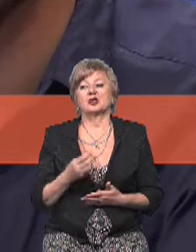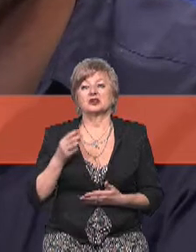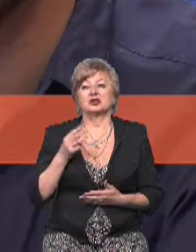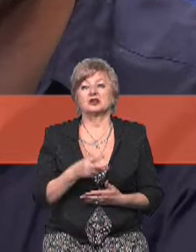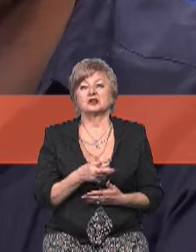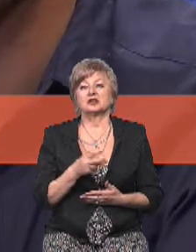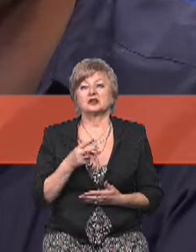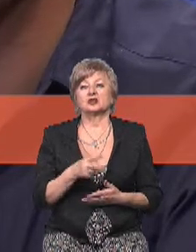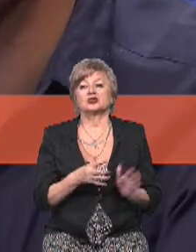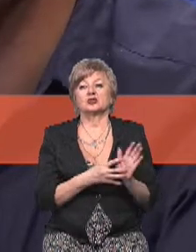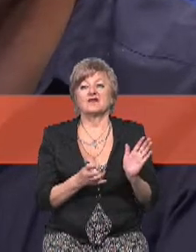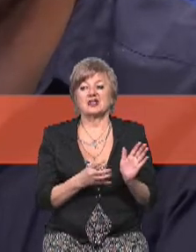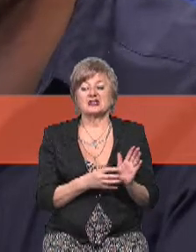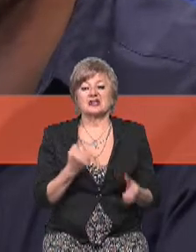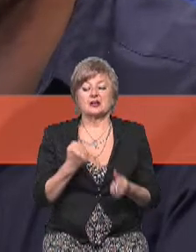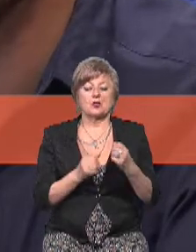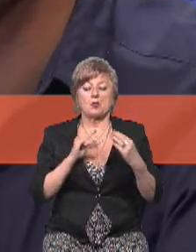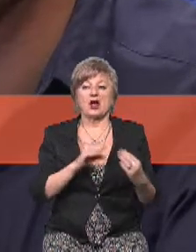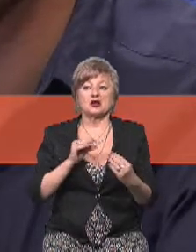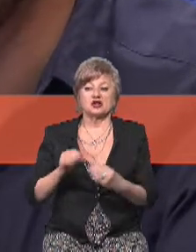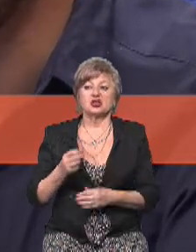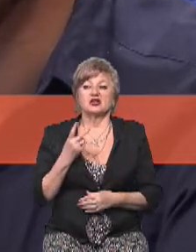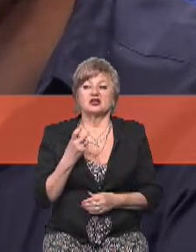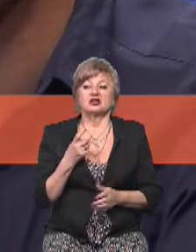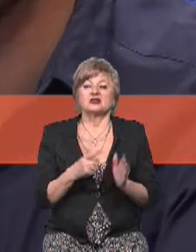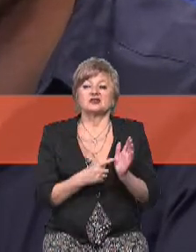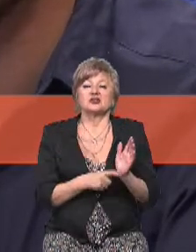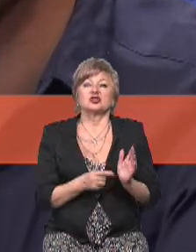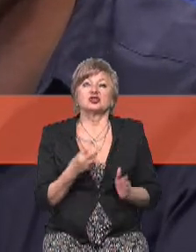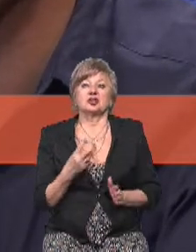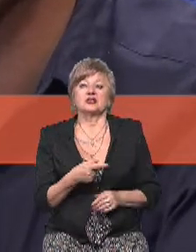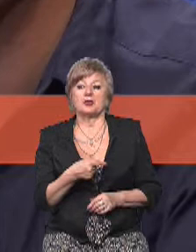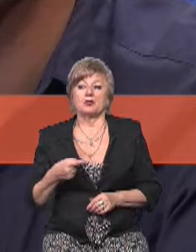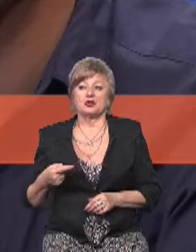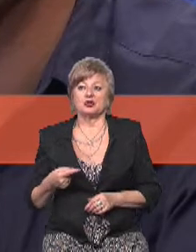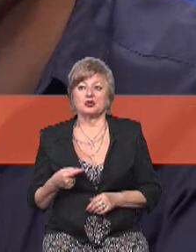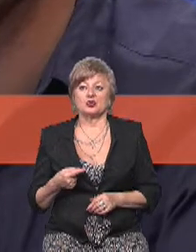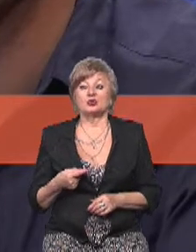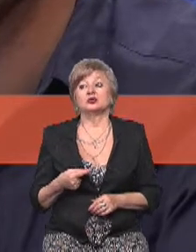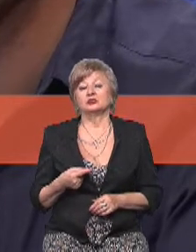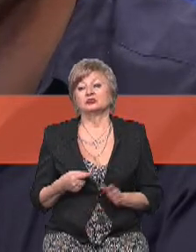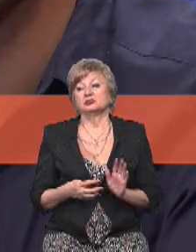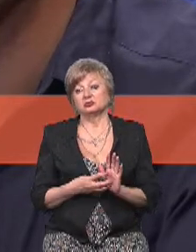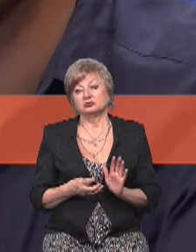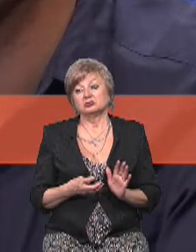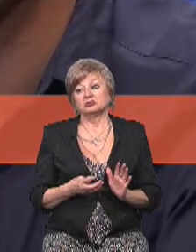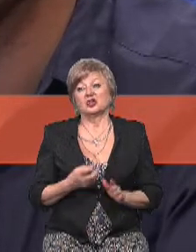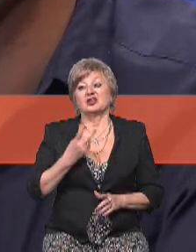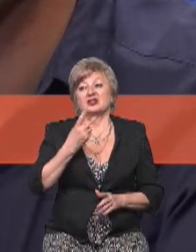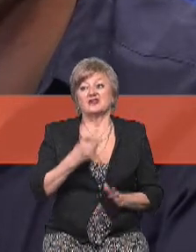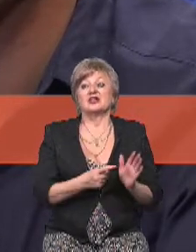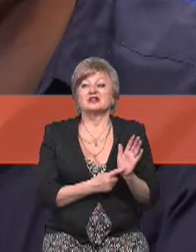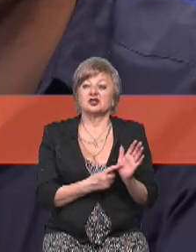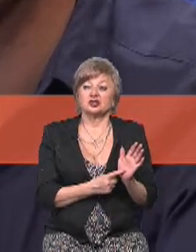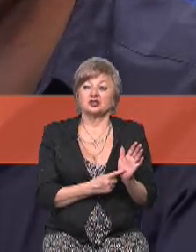3900 автомобілів, 263 мінус 3900, то десь 260.